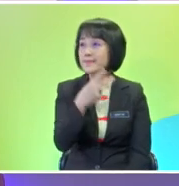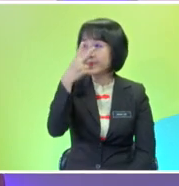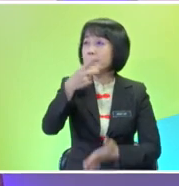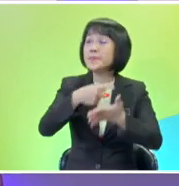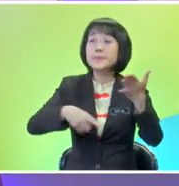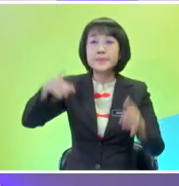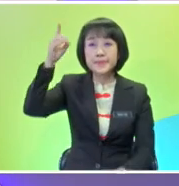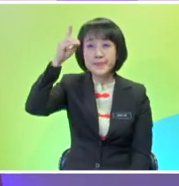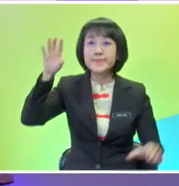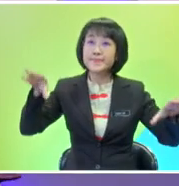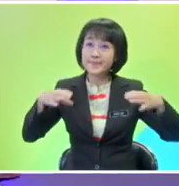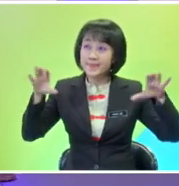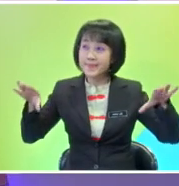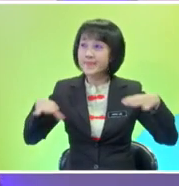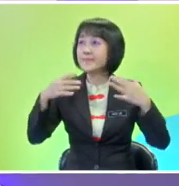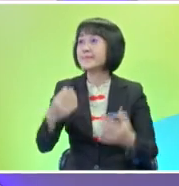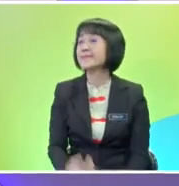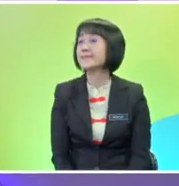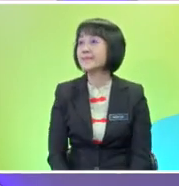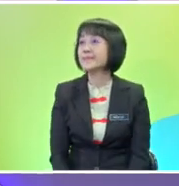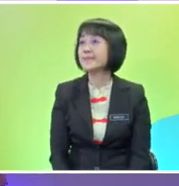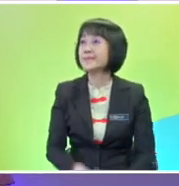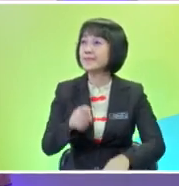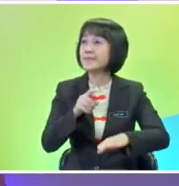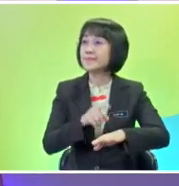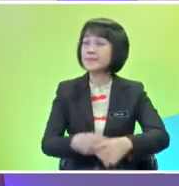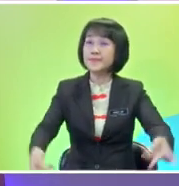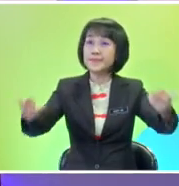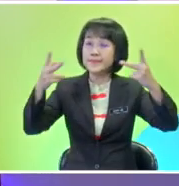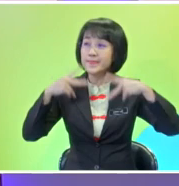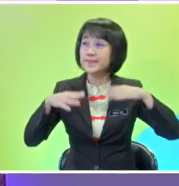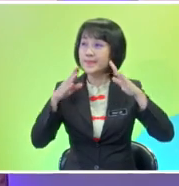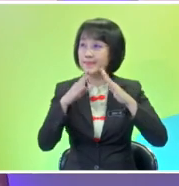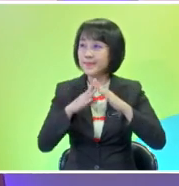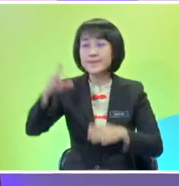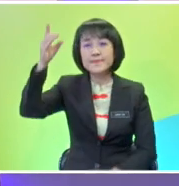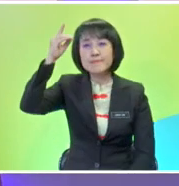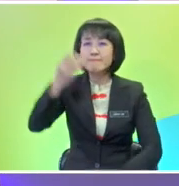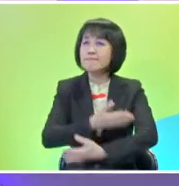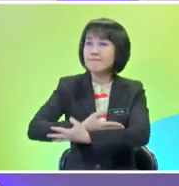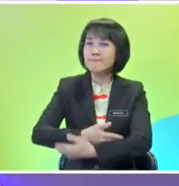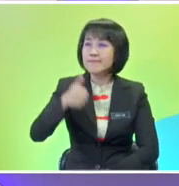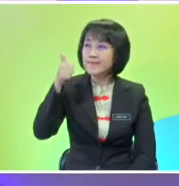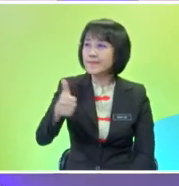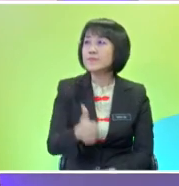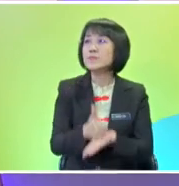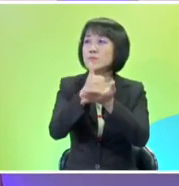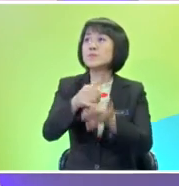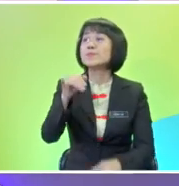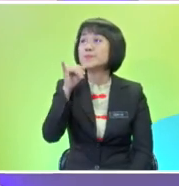buat okey baik semasa dia pulang dari sekolah dia ni seorang anak yang baik dia menolong ibunya